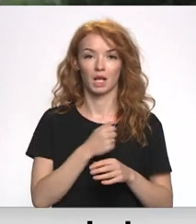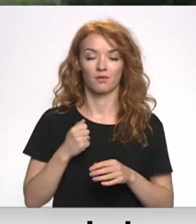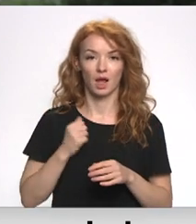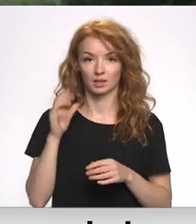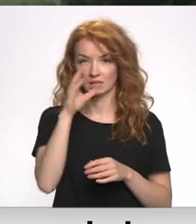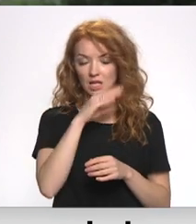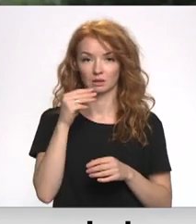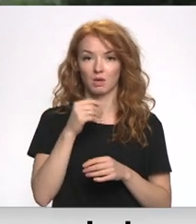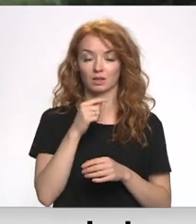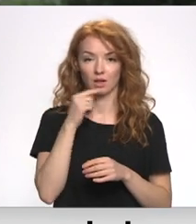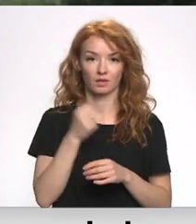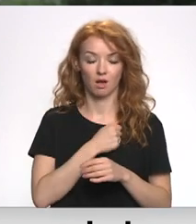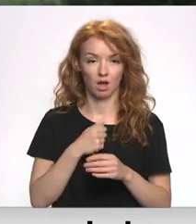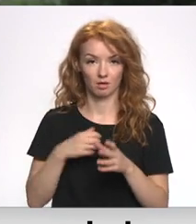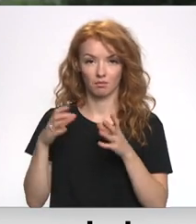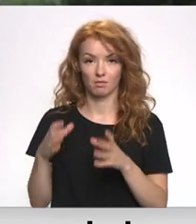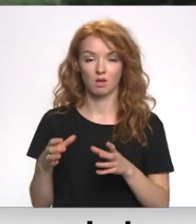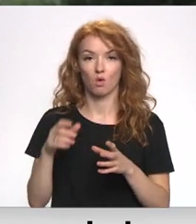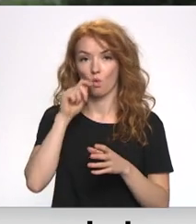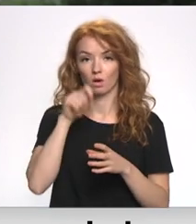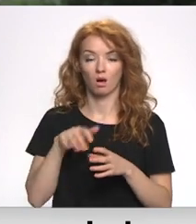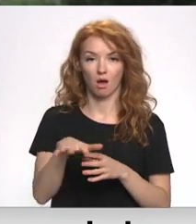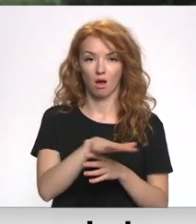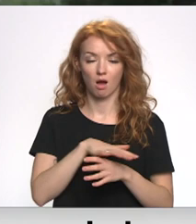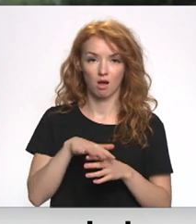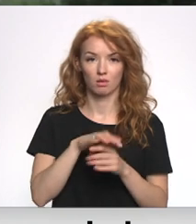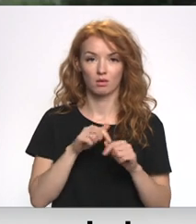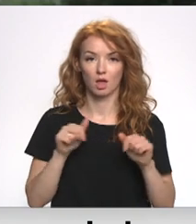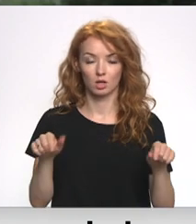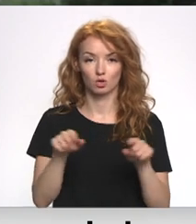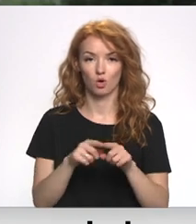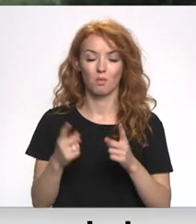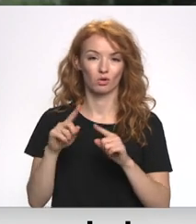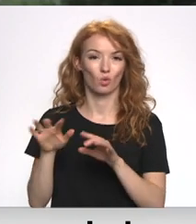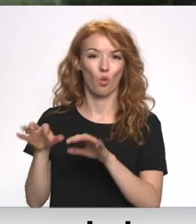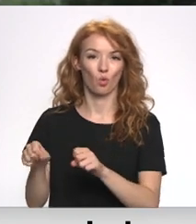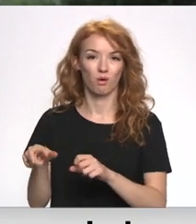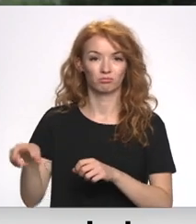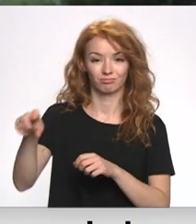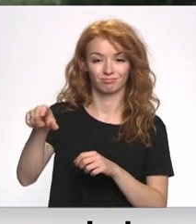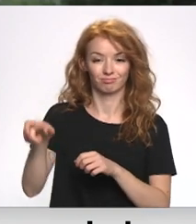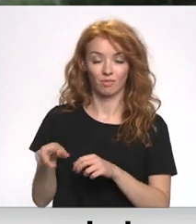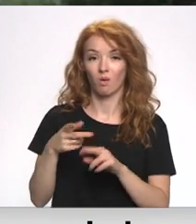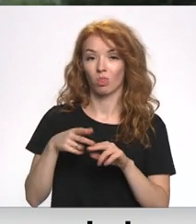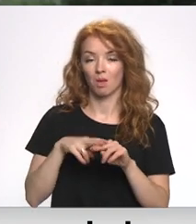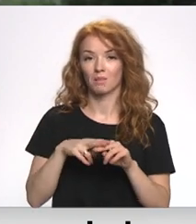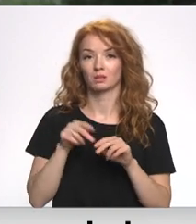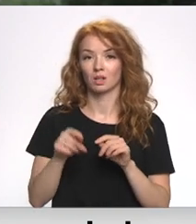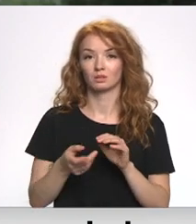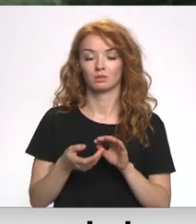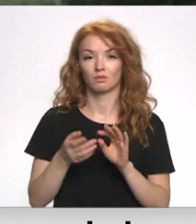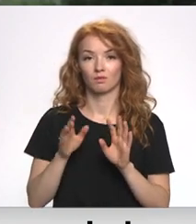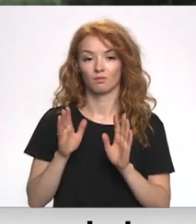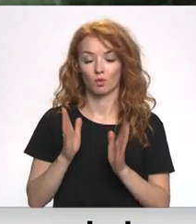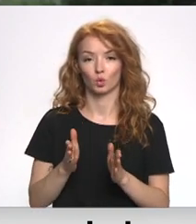iespējas Krievijas karaspēkam Ukrainas teritorijā, kur tas ir okupējis. Līdz ar to tas varētu būt